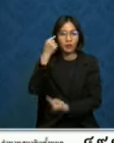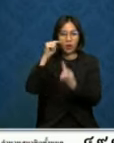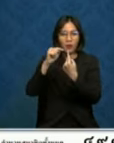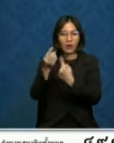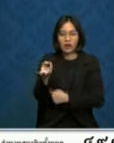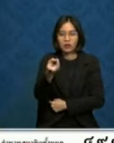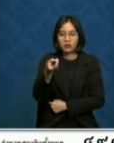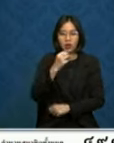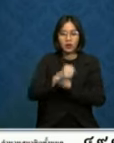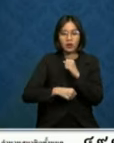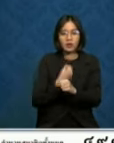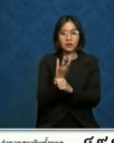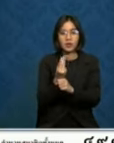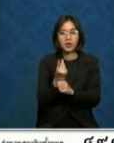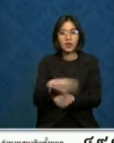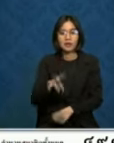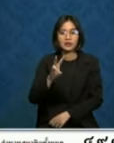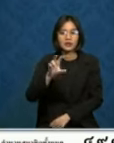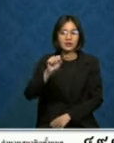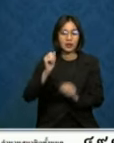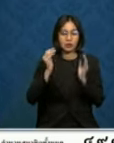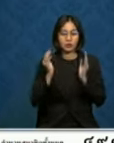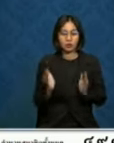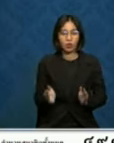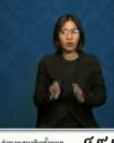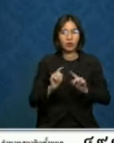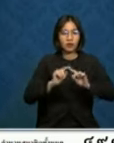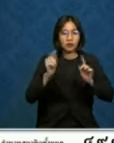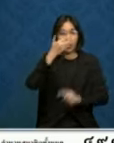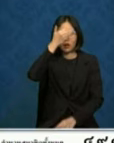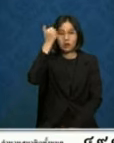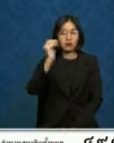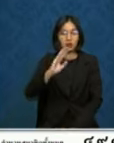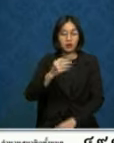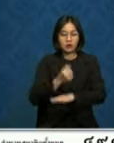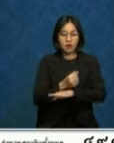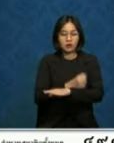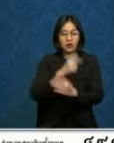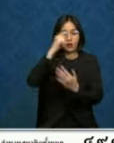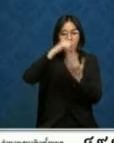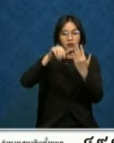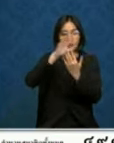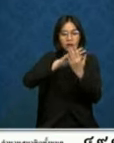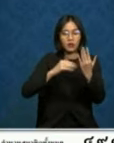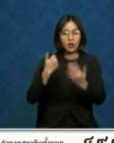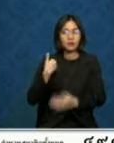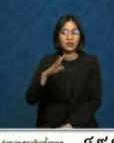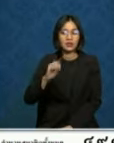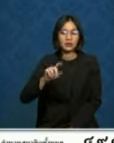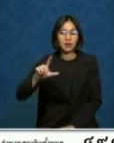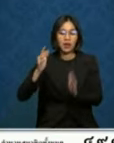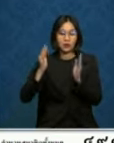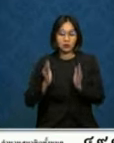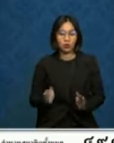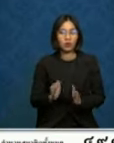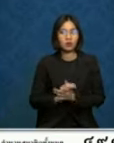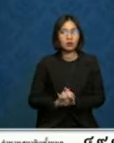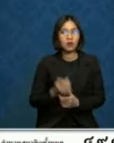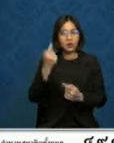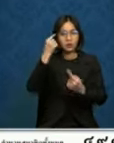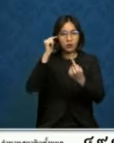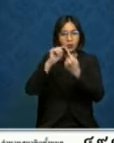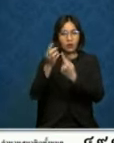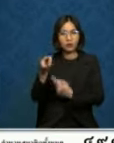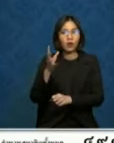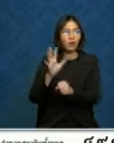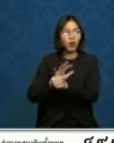านแค่ปีละเกือบ 700,000 คนเท่านั้นแต่อย่าลืมนะคะว่าแรงงานในประเทศเราเนี่ยมีเกือบ40ล้านคนนะคะตั้งเป้าน้อย